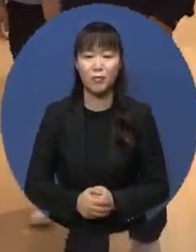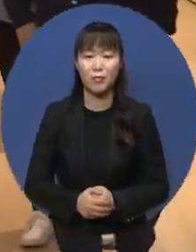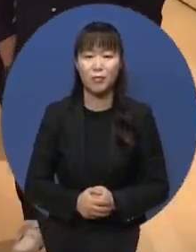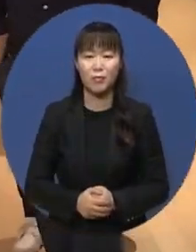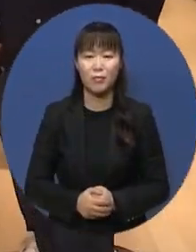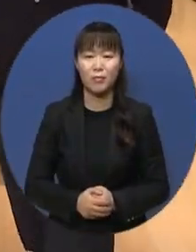입니다